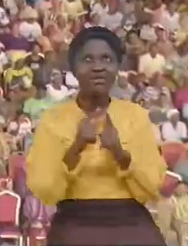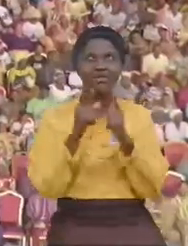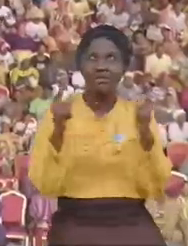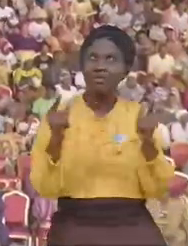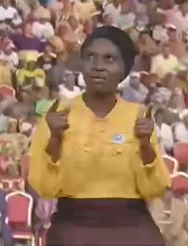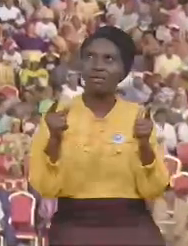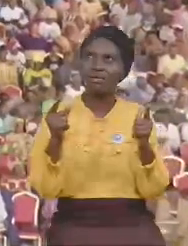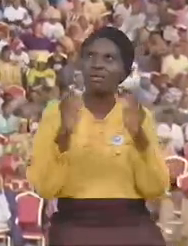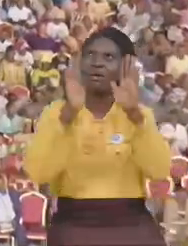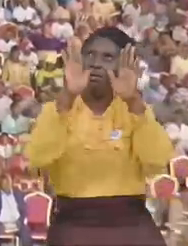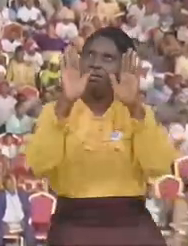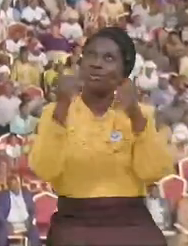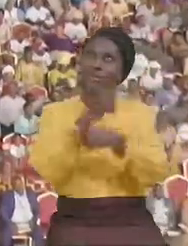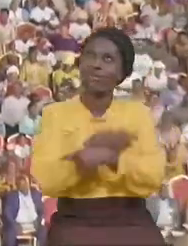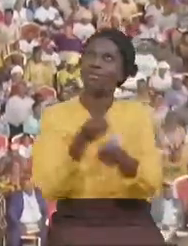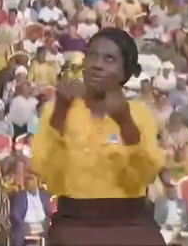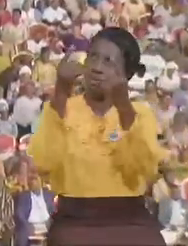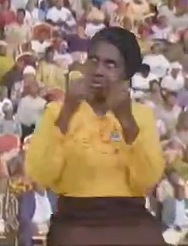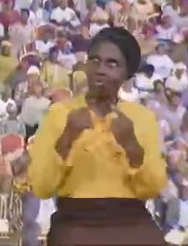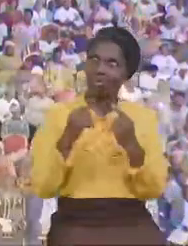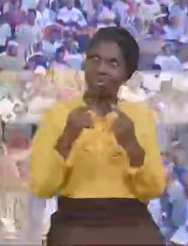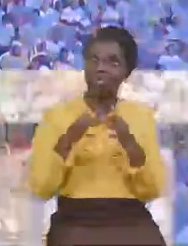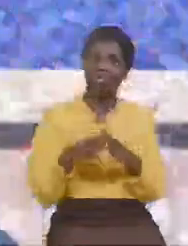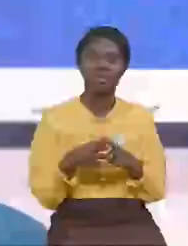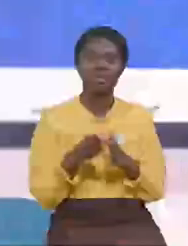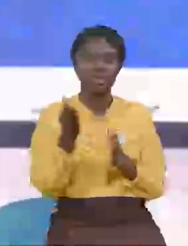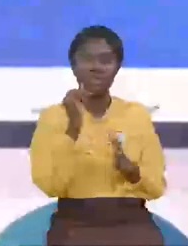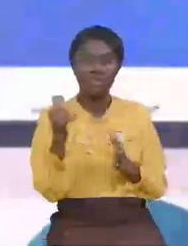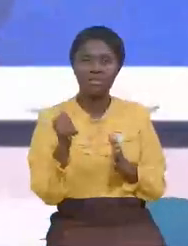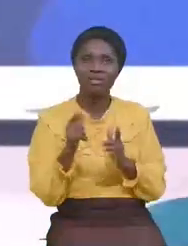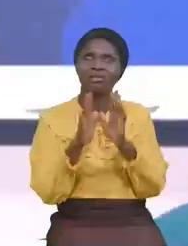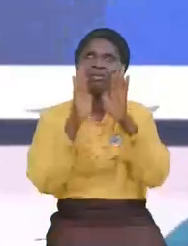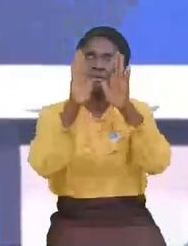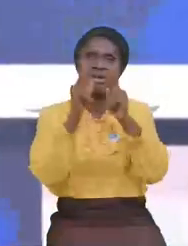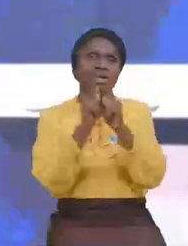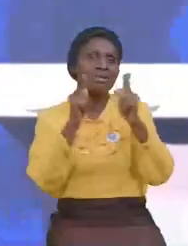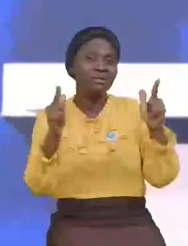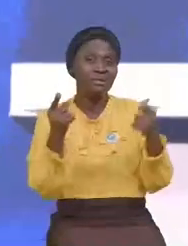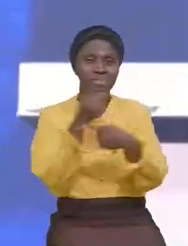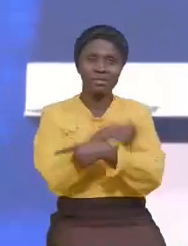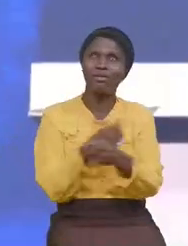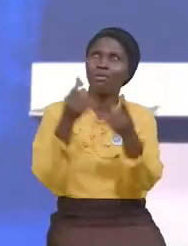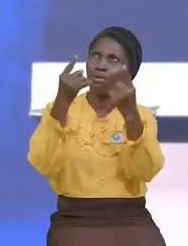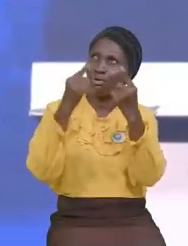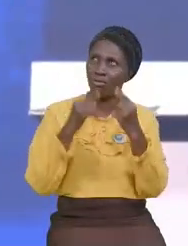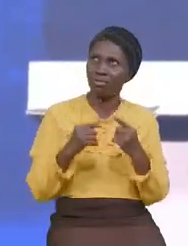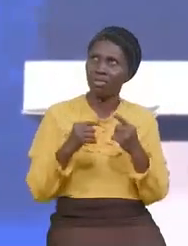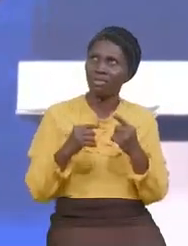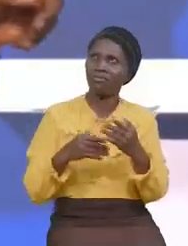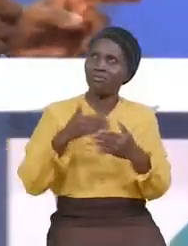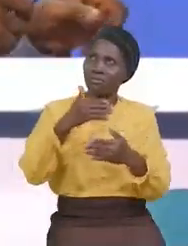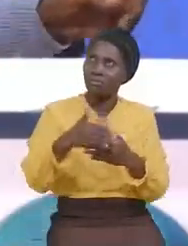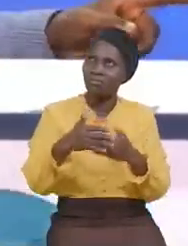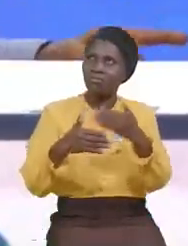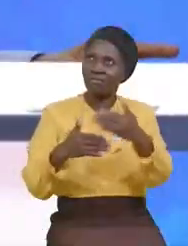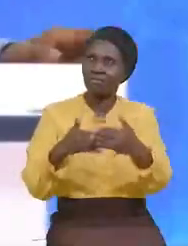Le compositeur de chant a dit qu'il y a un jour, vient, un grand jour vient. Un grand jour vient, un grand jour vient